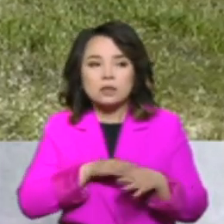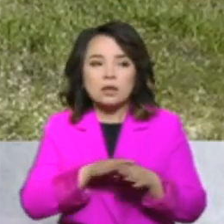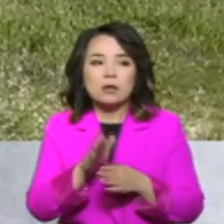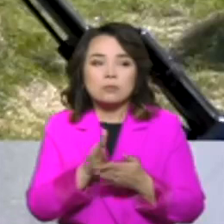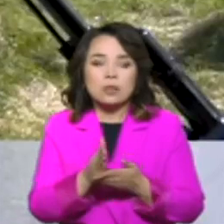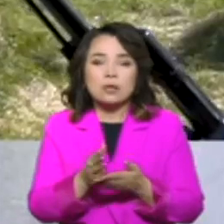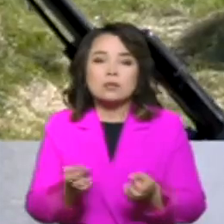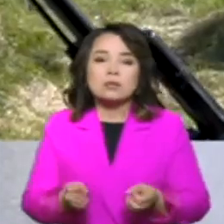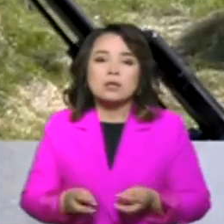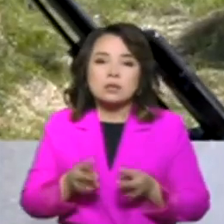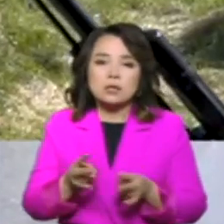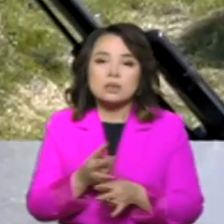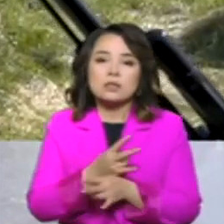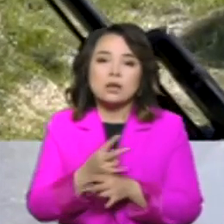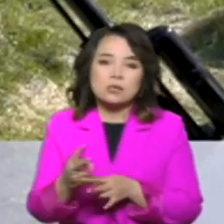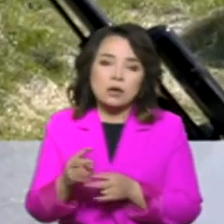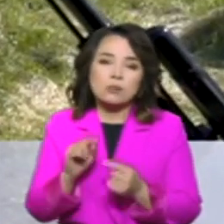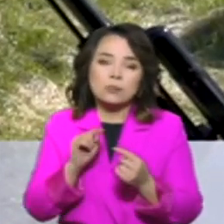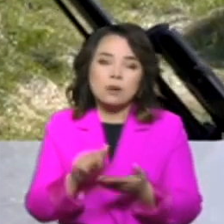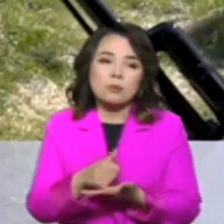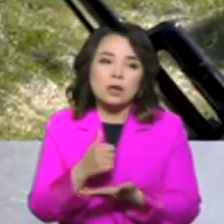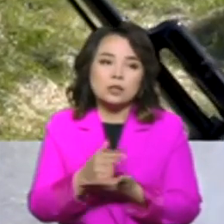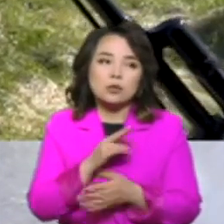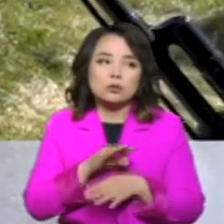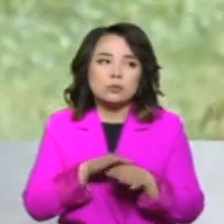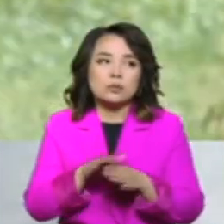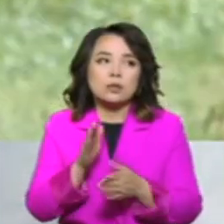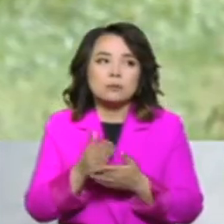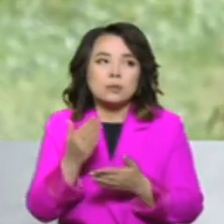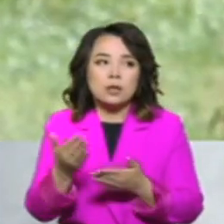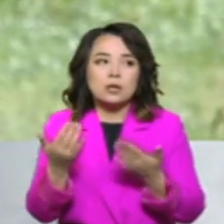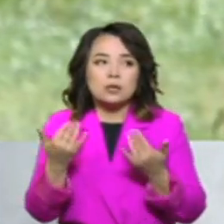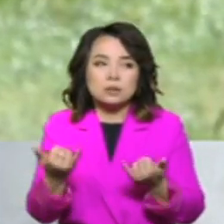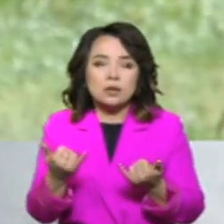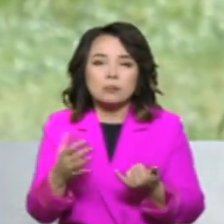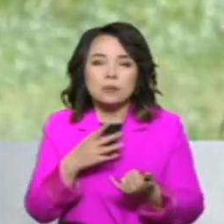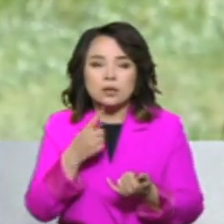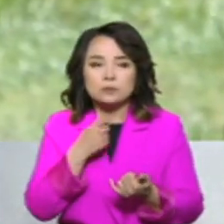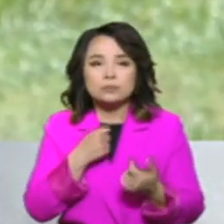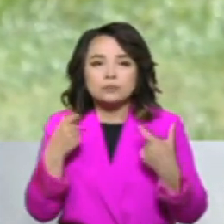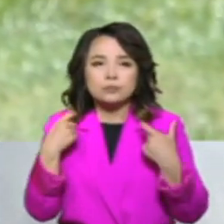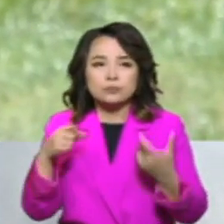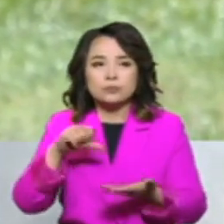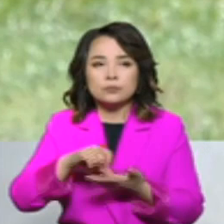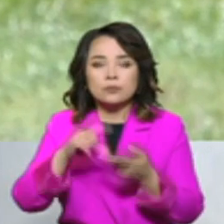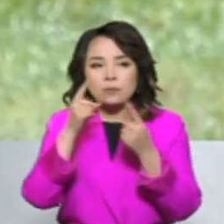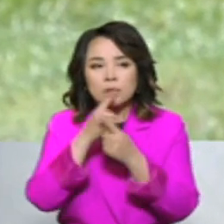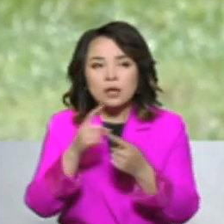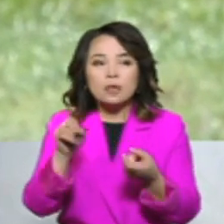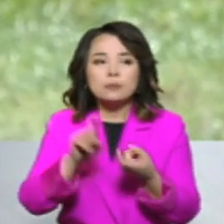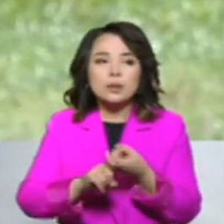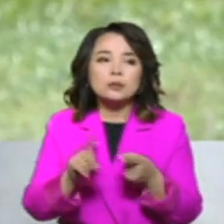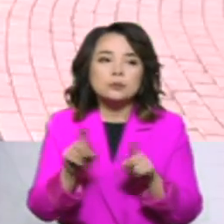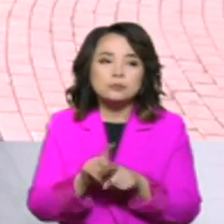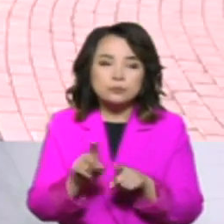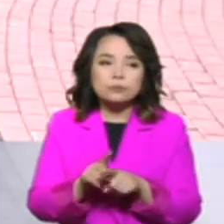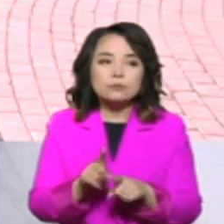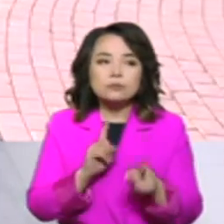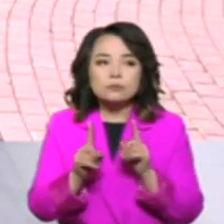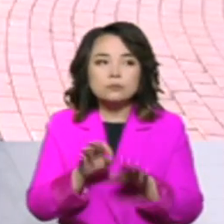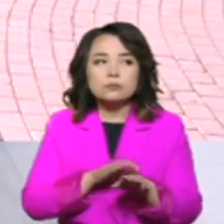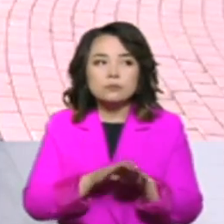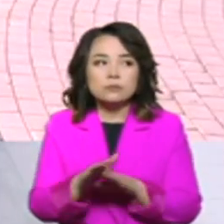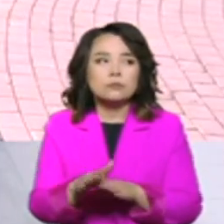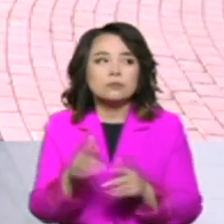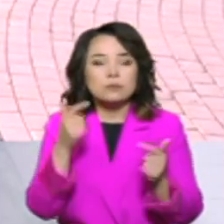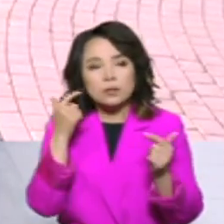Ол экстремизм мен терроризмге қарсы басқармада да жұмыс істеген. Қазіргі шені подполковник, ақпарат және байланыс басқармасындағы талдау бөлімінің